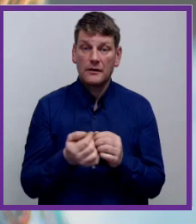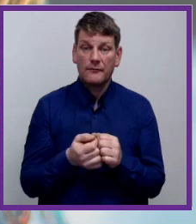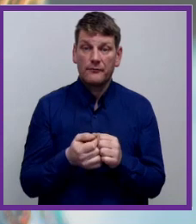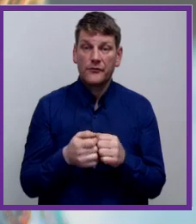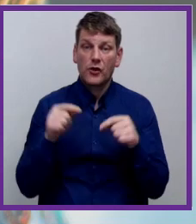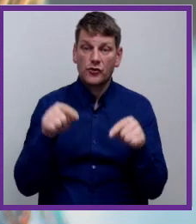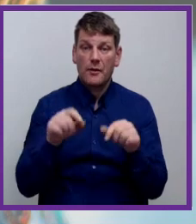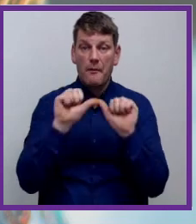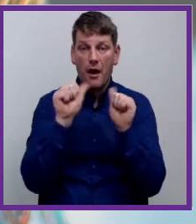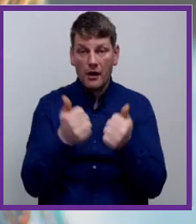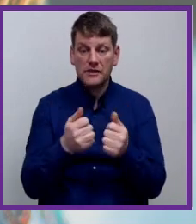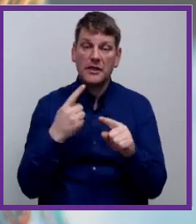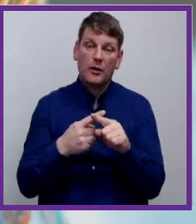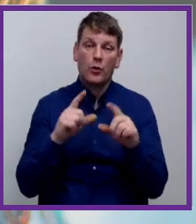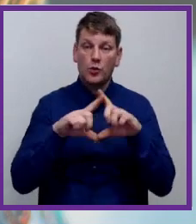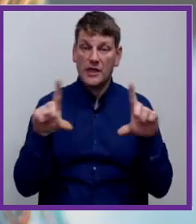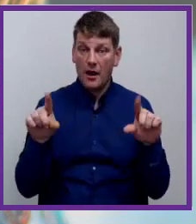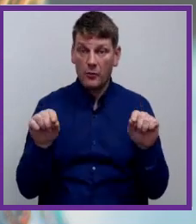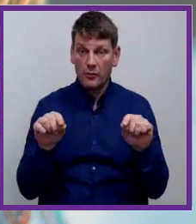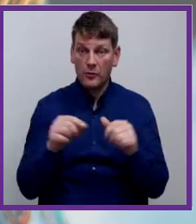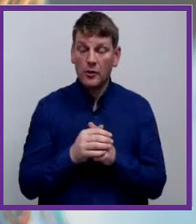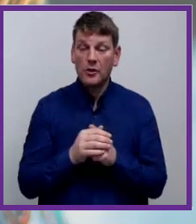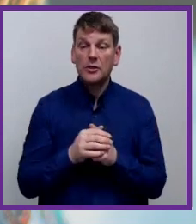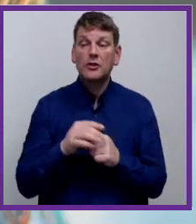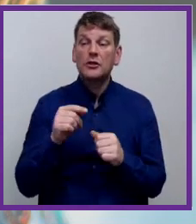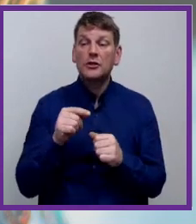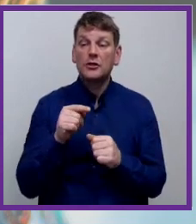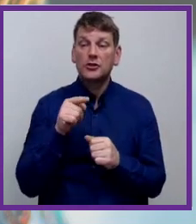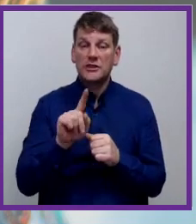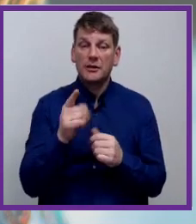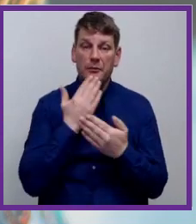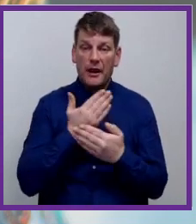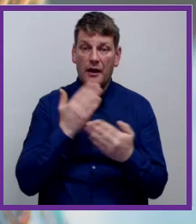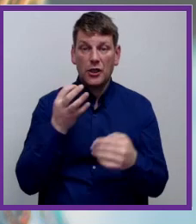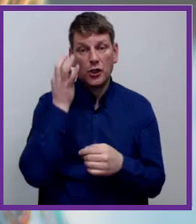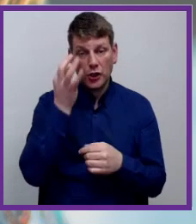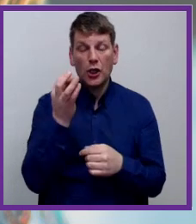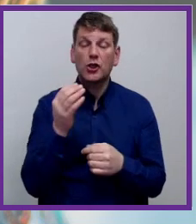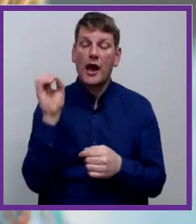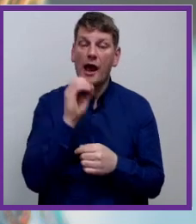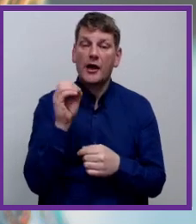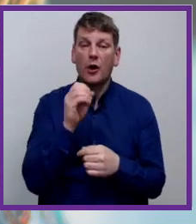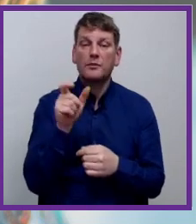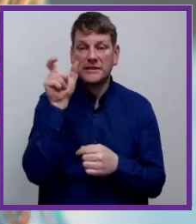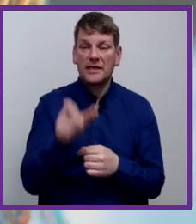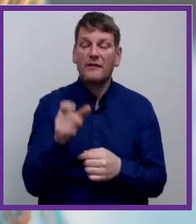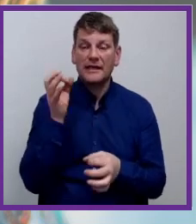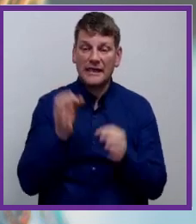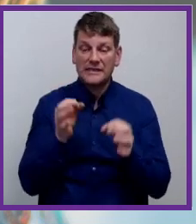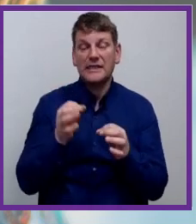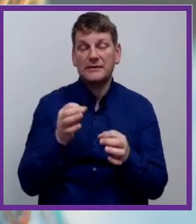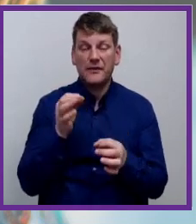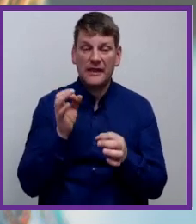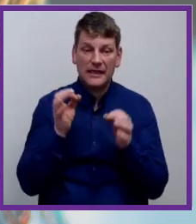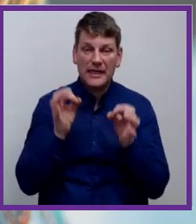šiem mākslinieku un uzņēmumu. Šis pat ir arī pēdējais tieši Eiropas cilvēktiesību tiesas prakses gadījums, ko es